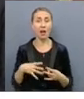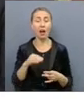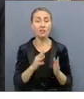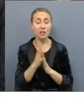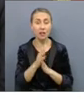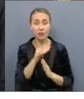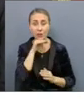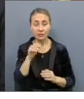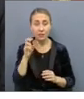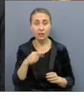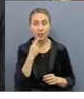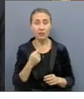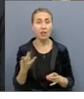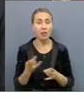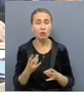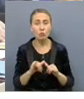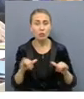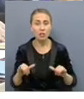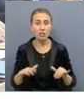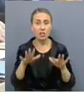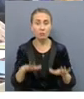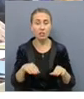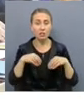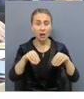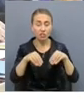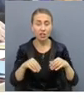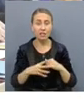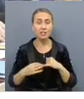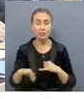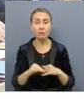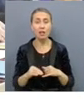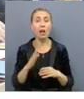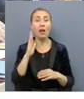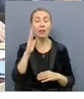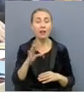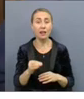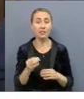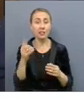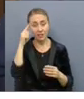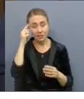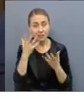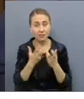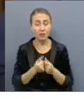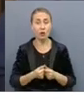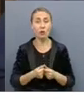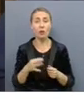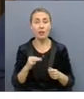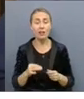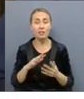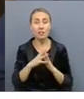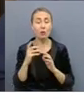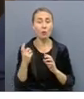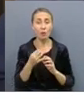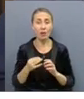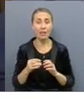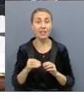хорошего урожая нужно увеличивать площадь орошаемых земель. Далее, цифровой учет сельхозугодий и пастбищ. В Бурабайском районе